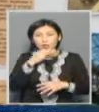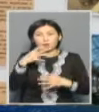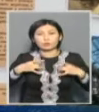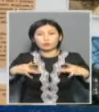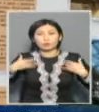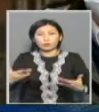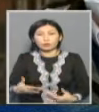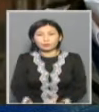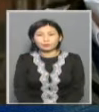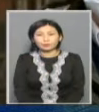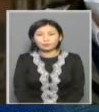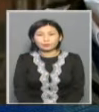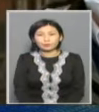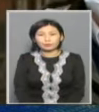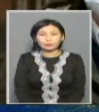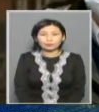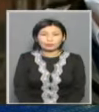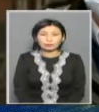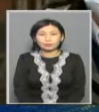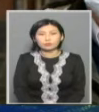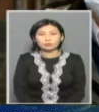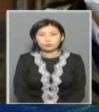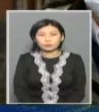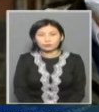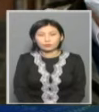мерекемен құттықтады. Құлсары